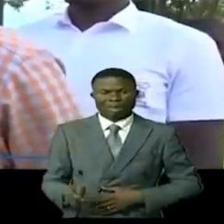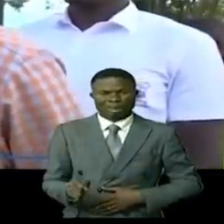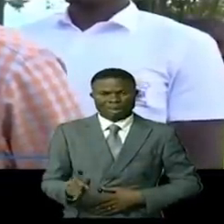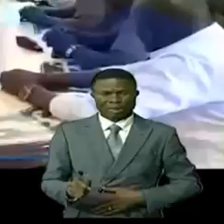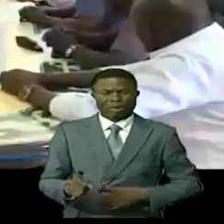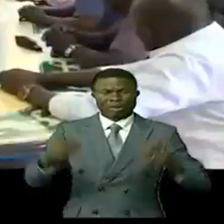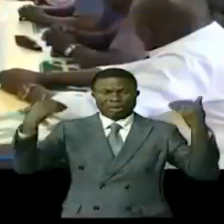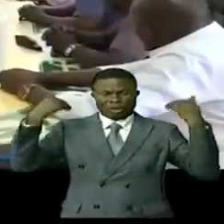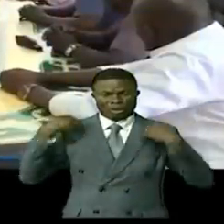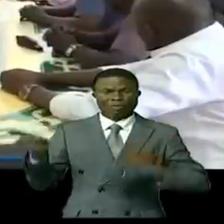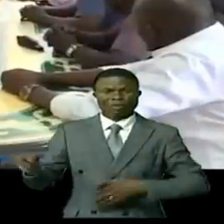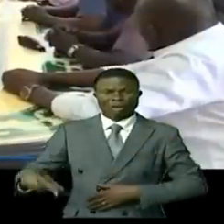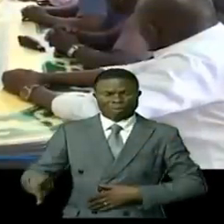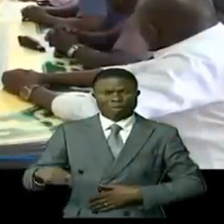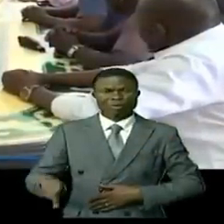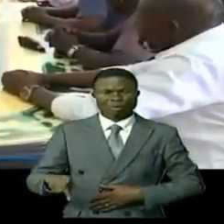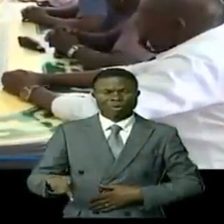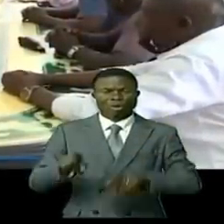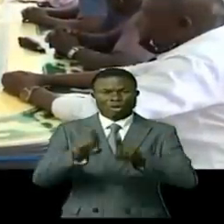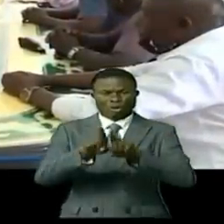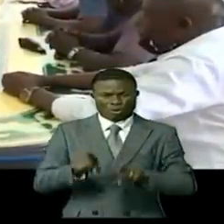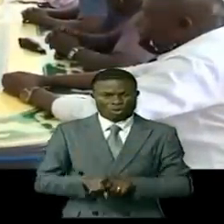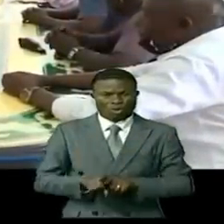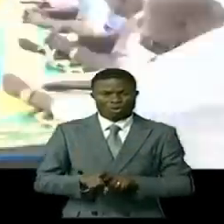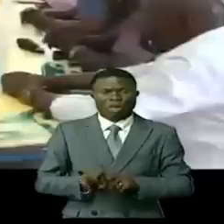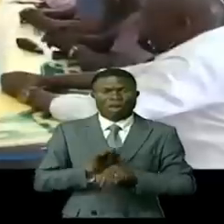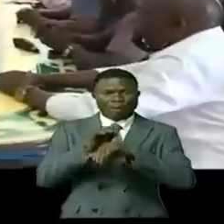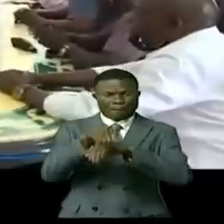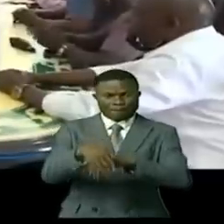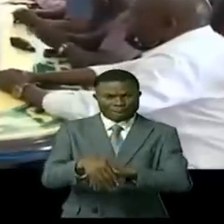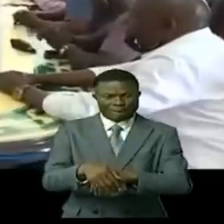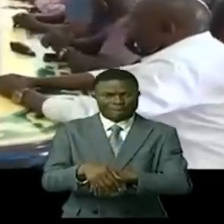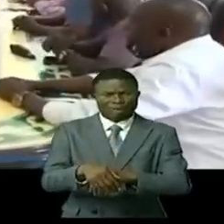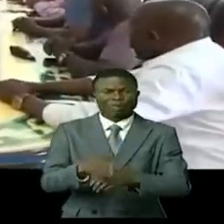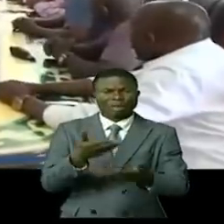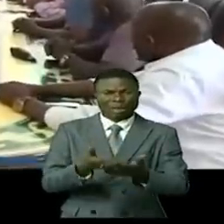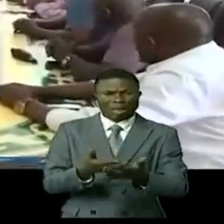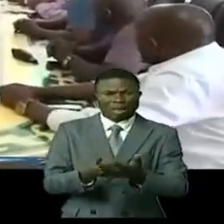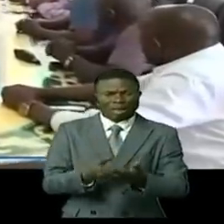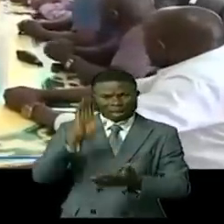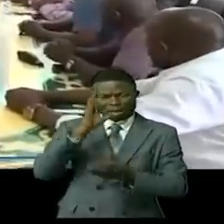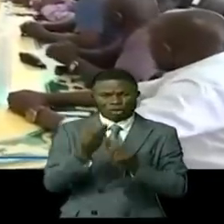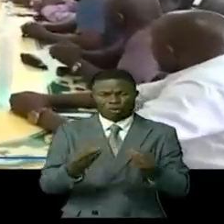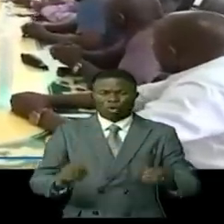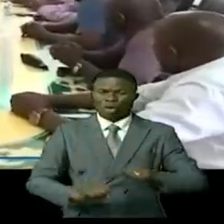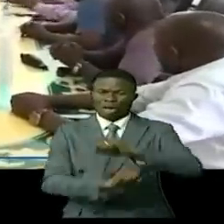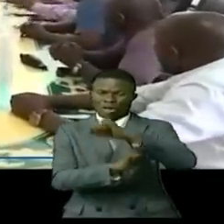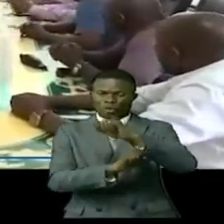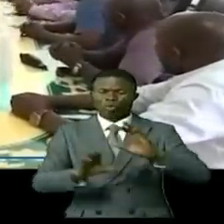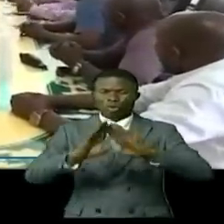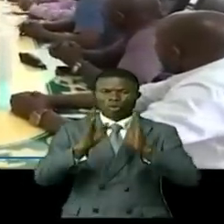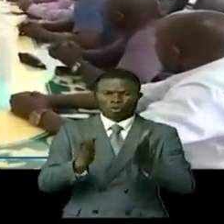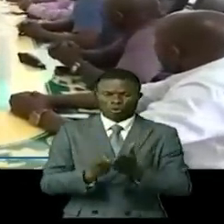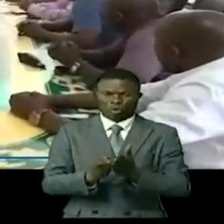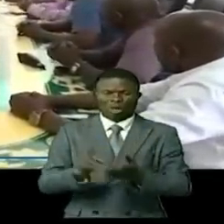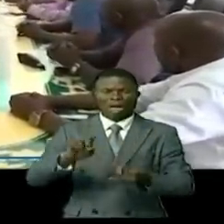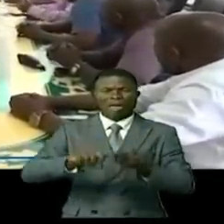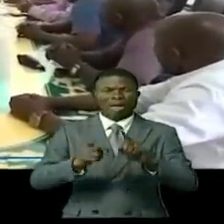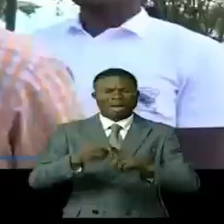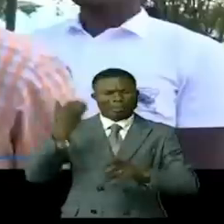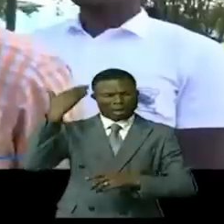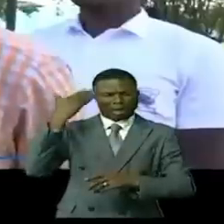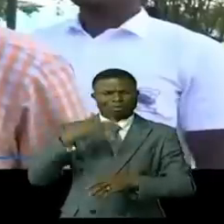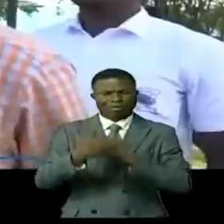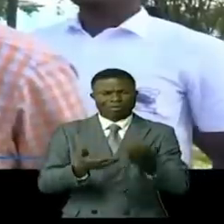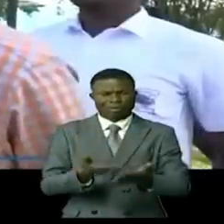l'autorité provinciale, va aussi agir en appuyant ce que son prédécesseur avait fait.